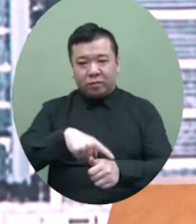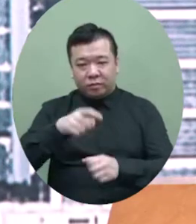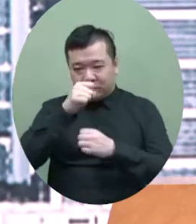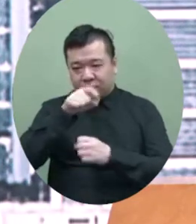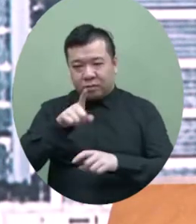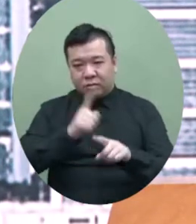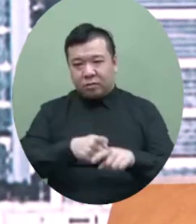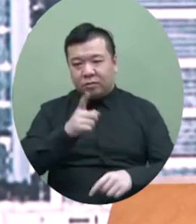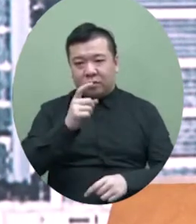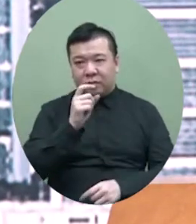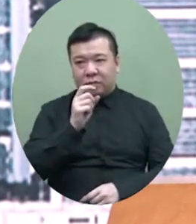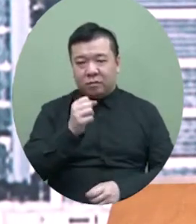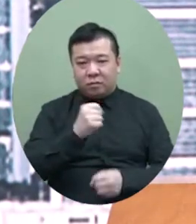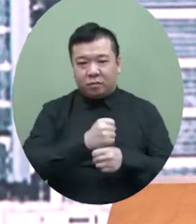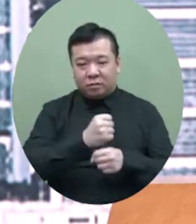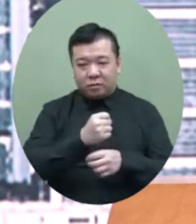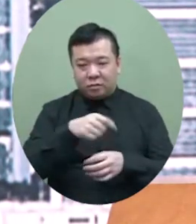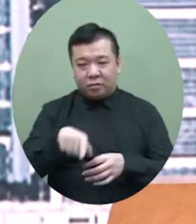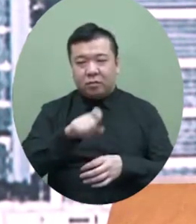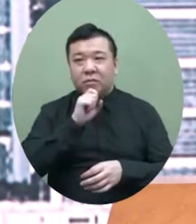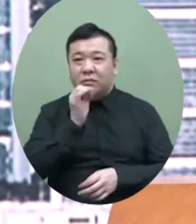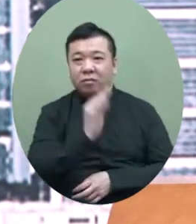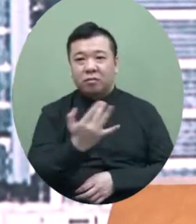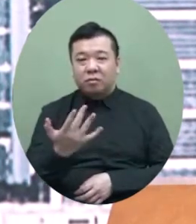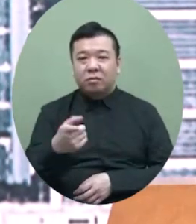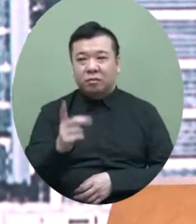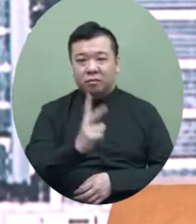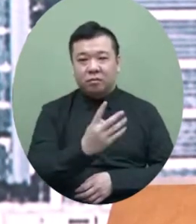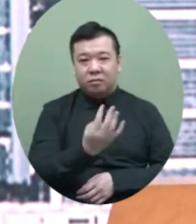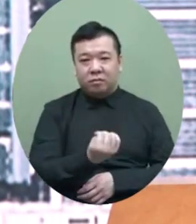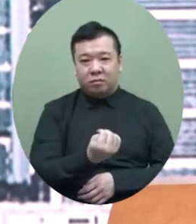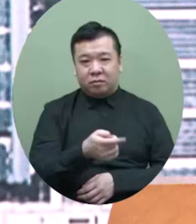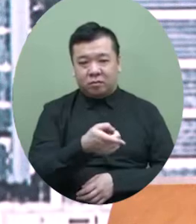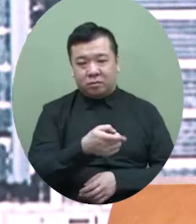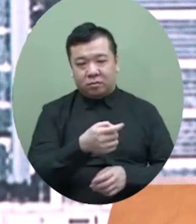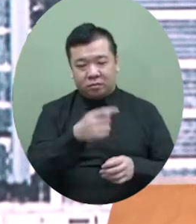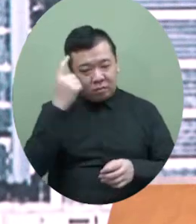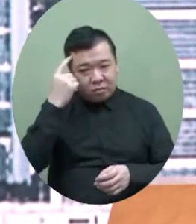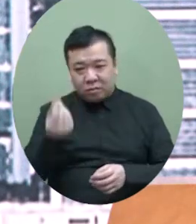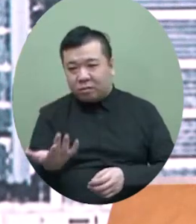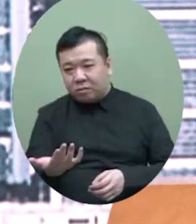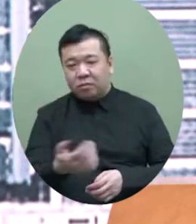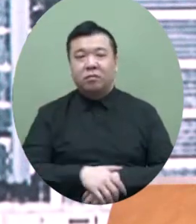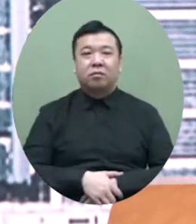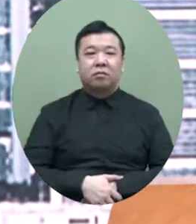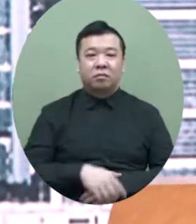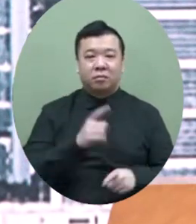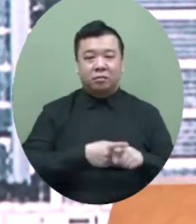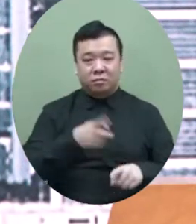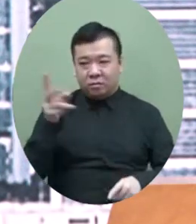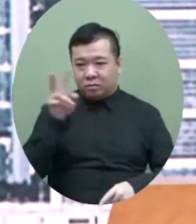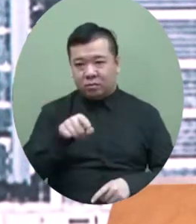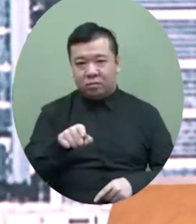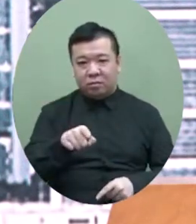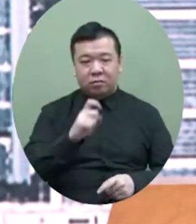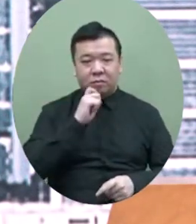嘅咧，可能做咗300個檢測。240蚊乘300蚊，大家容易知道幾多錢啦。但係你落去睇下，佢